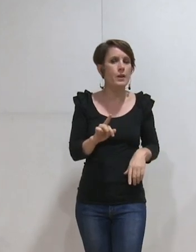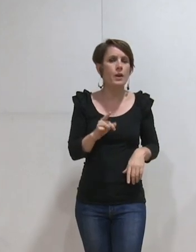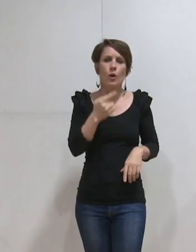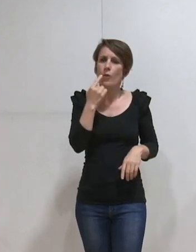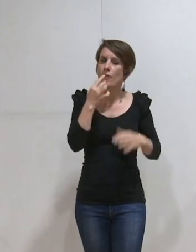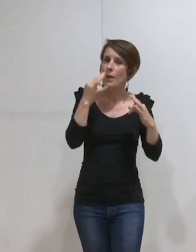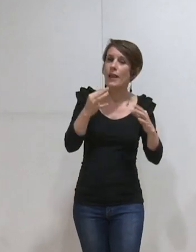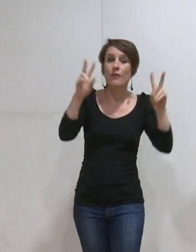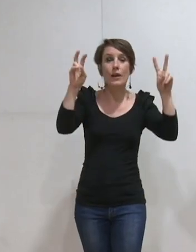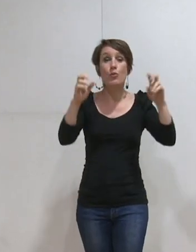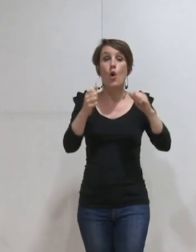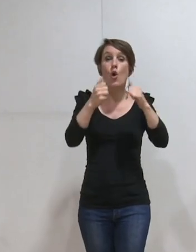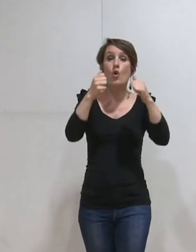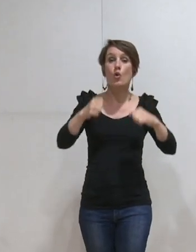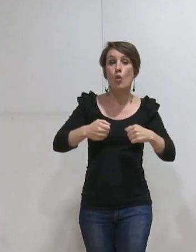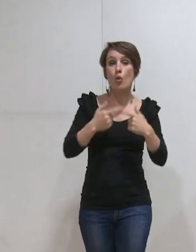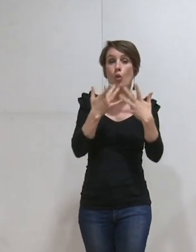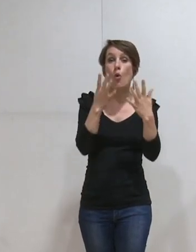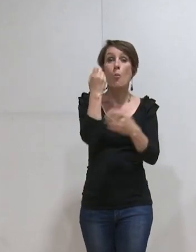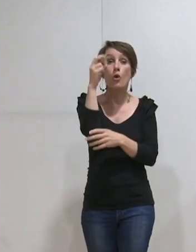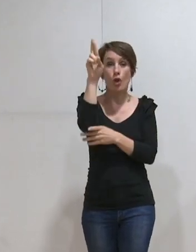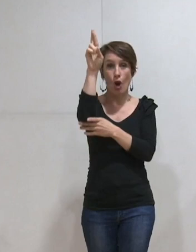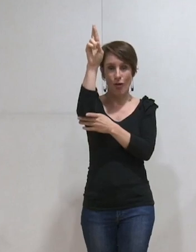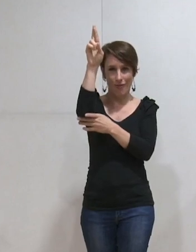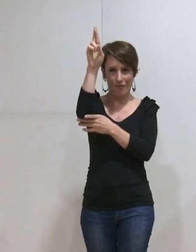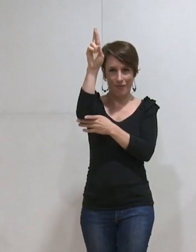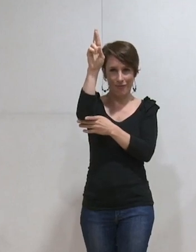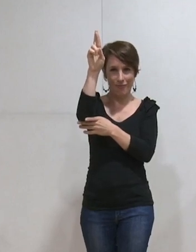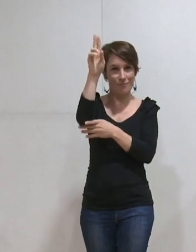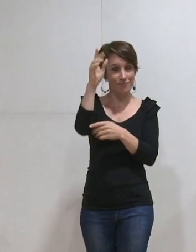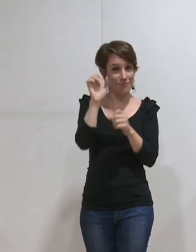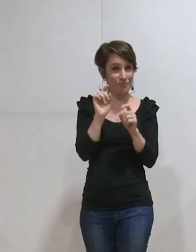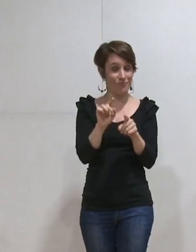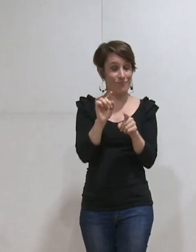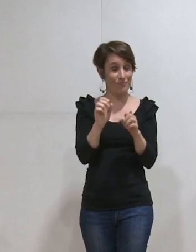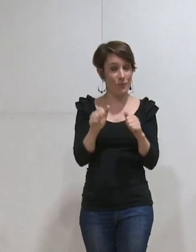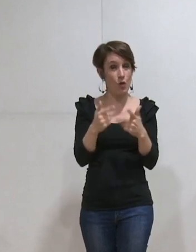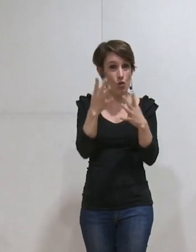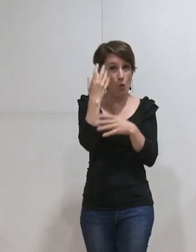fait euh donnait dans le domaine artistique et le domaine